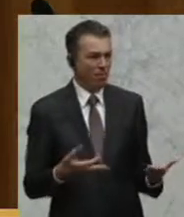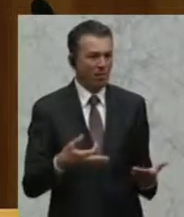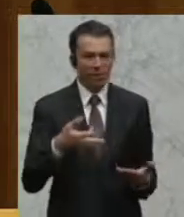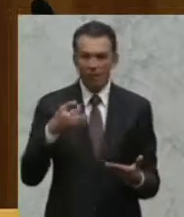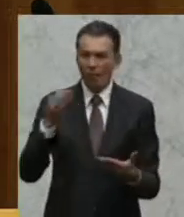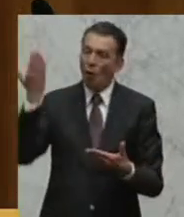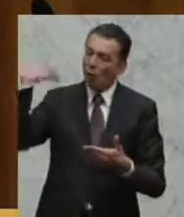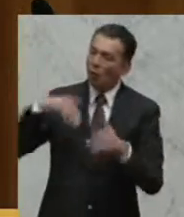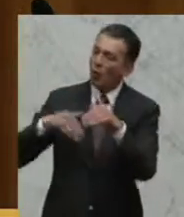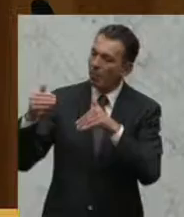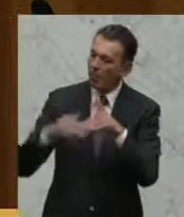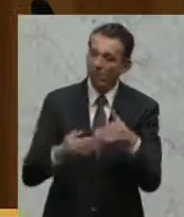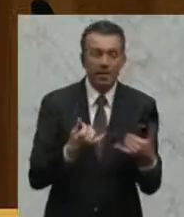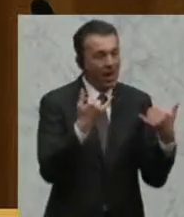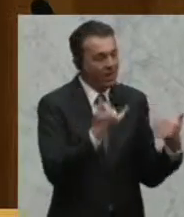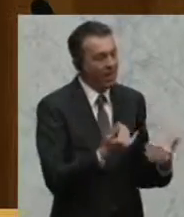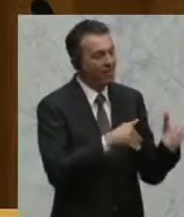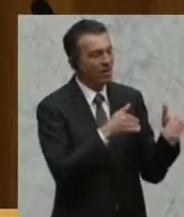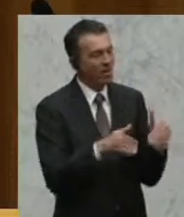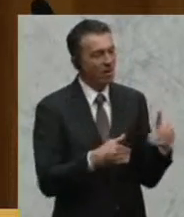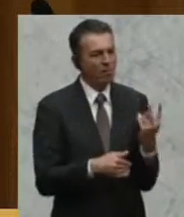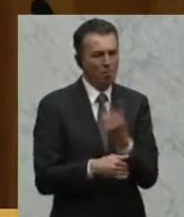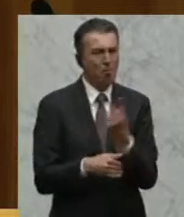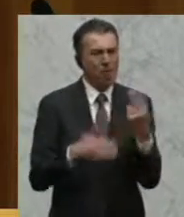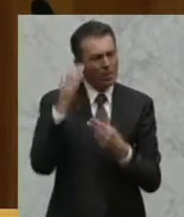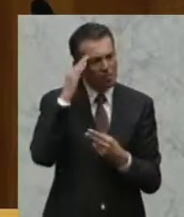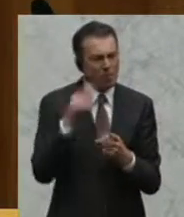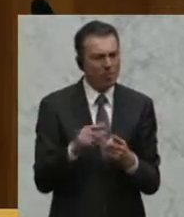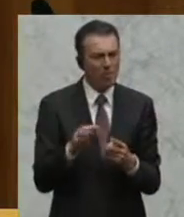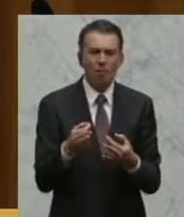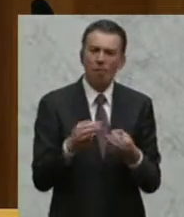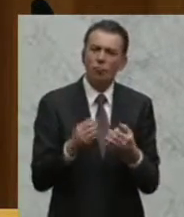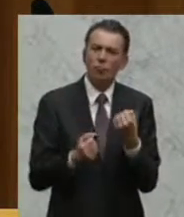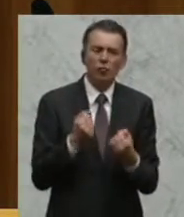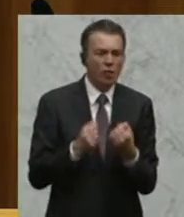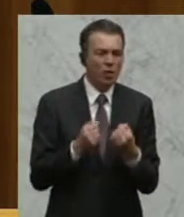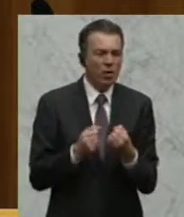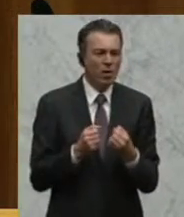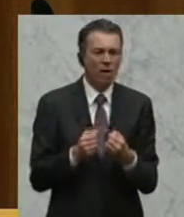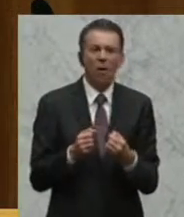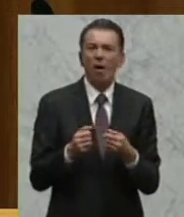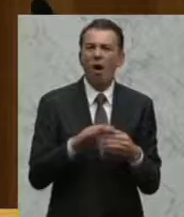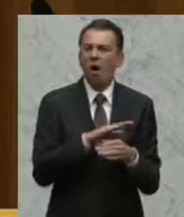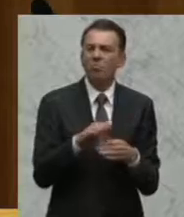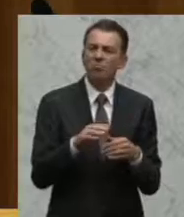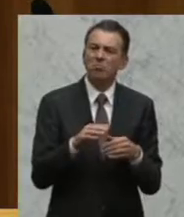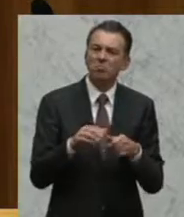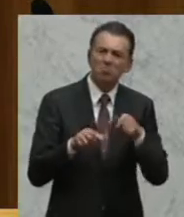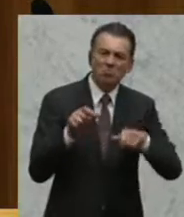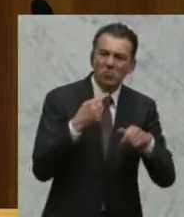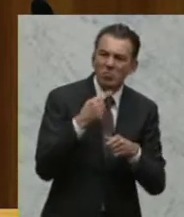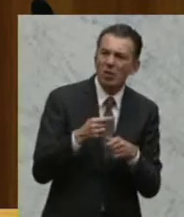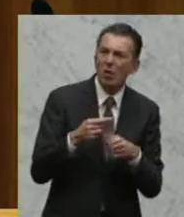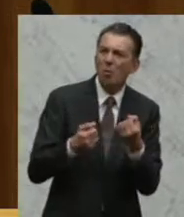Ministerin, ehemalige und Herr jetziger Minister, Sie wissen ja, wie schwer wir uns tun mit dem Image, mit dem Ruf der Politik, weil